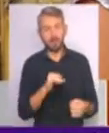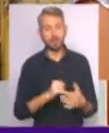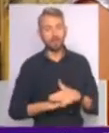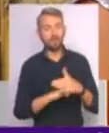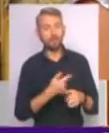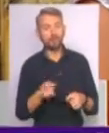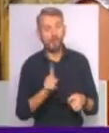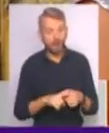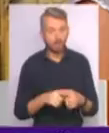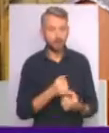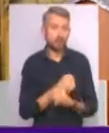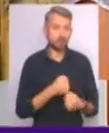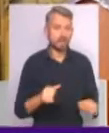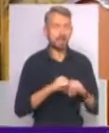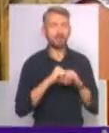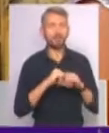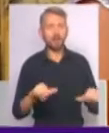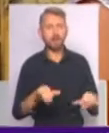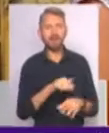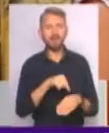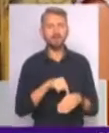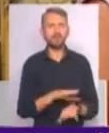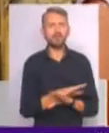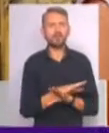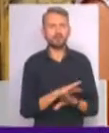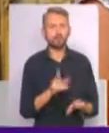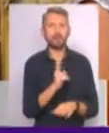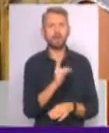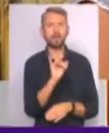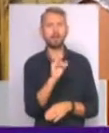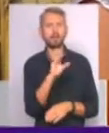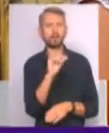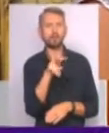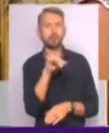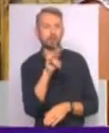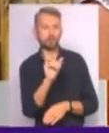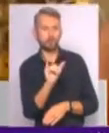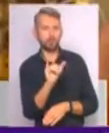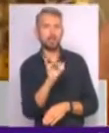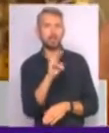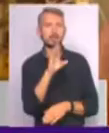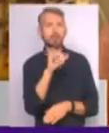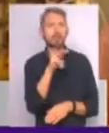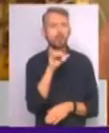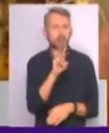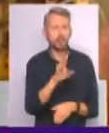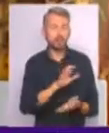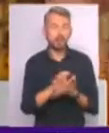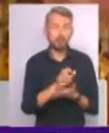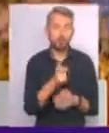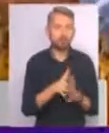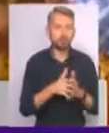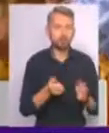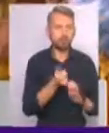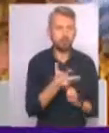на фоне ожирения, развивается нечувствительность к инсулину. Инсулин вырабатывается и в очень большом количестве, даже